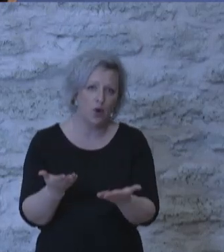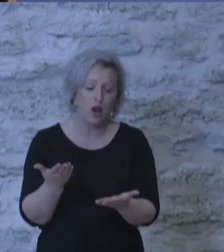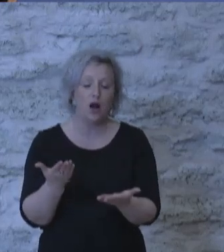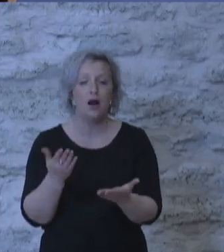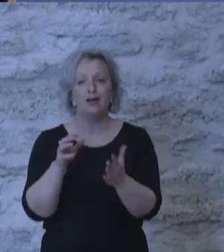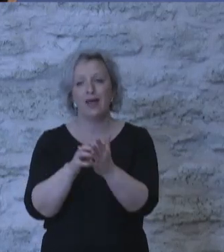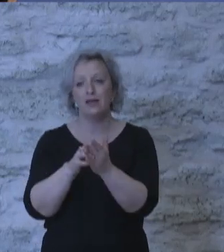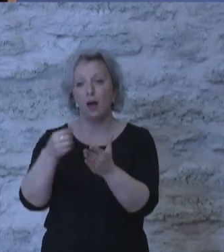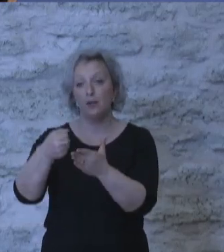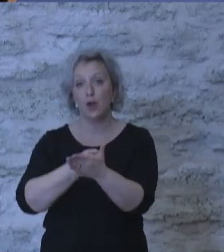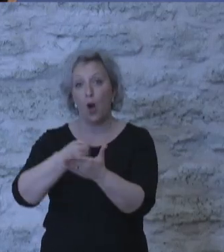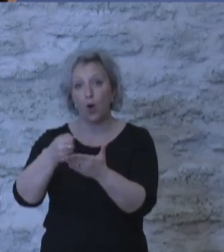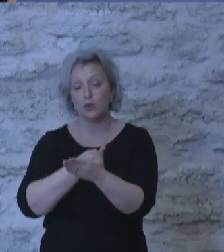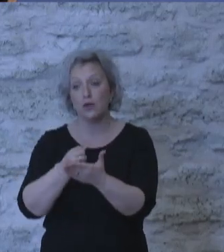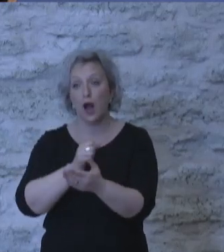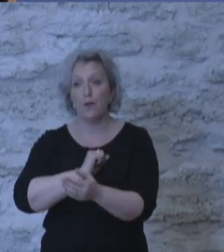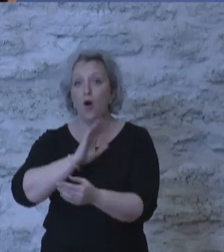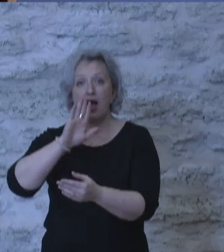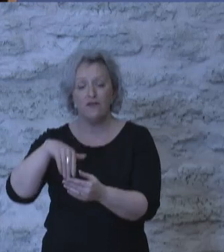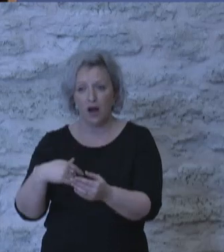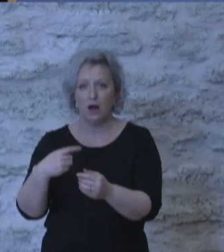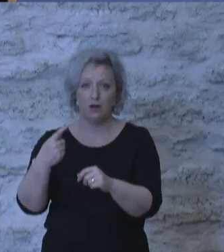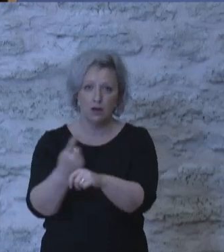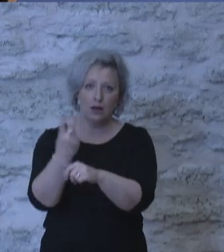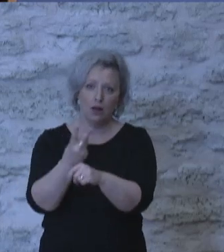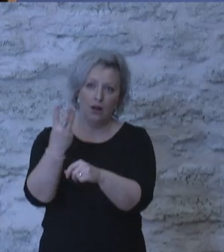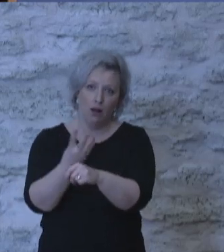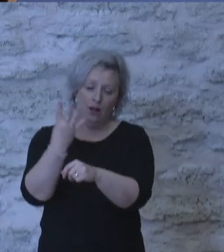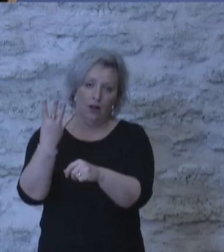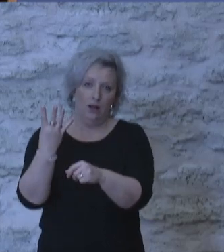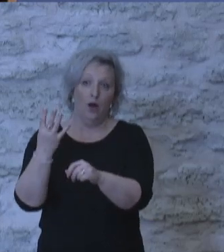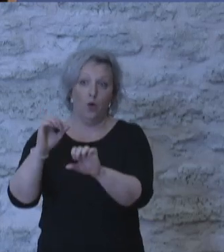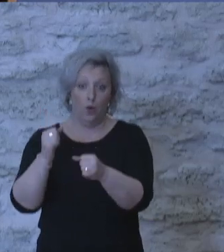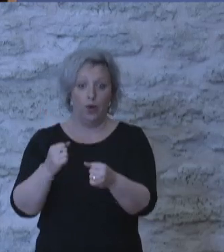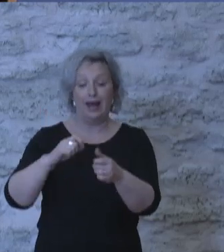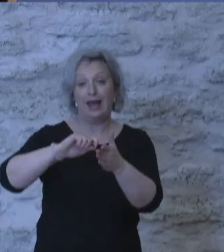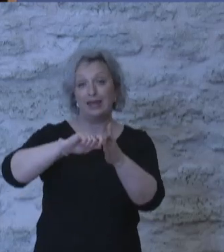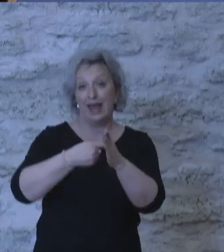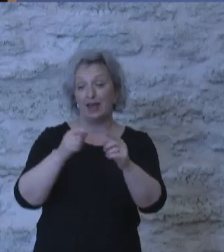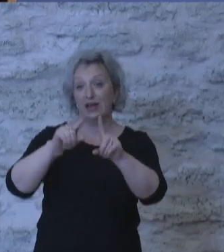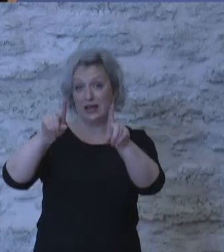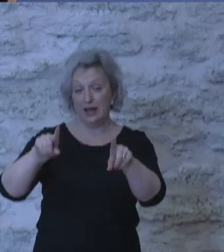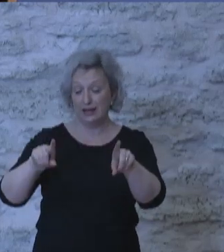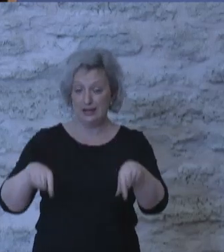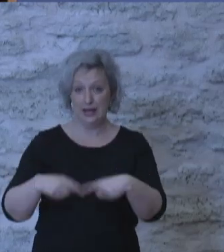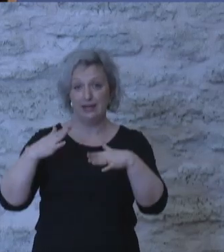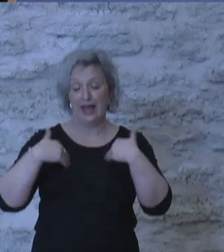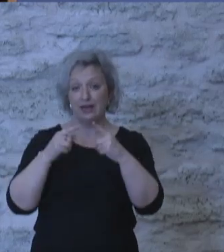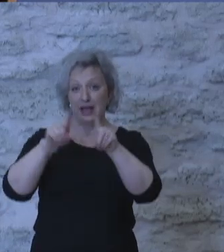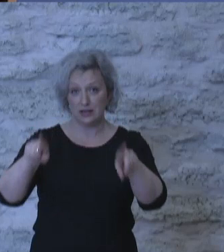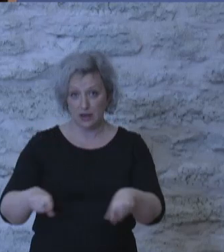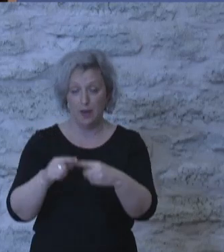vaja taotleda mitmekordseid tervise tõendeid, kui on olemas kehtiv autojuhi tervise tõend või kehtiv